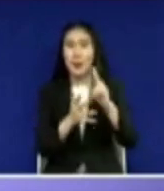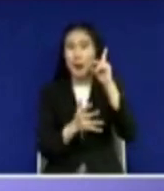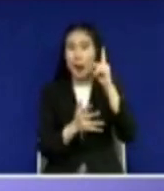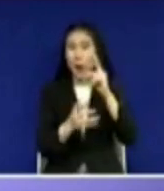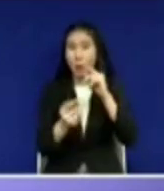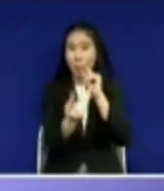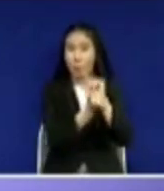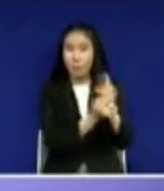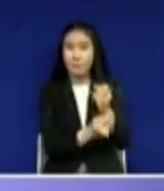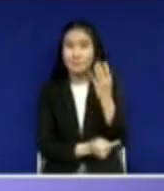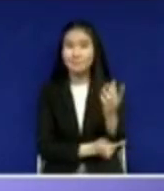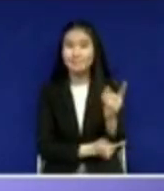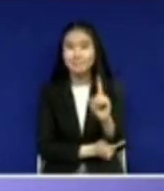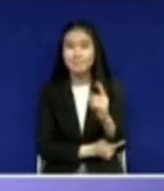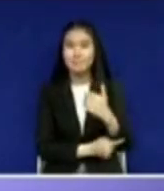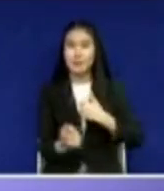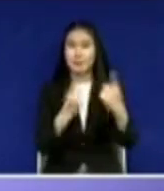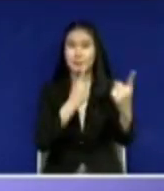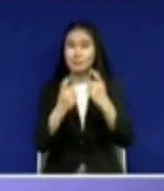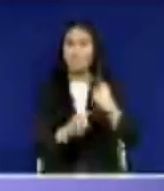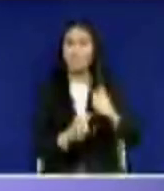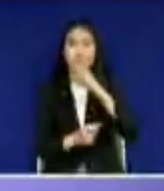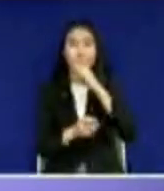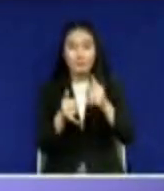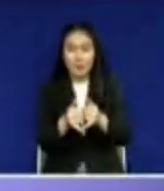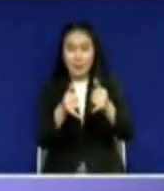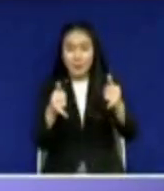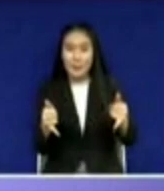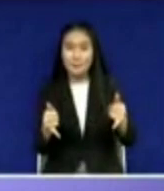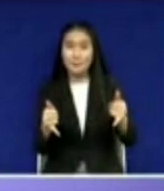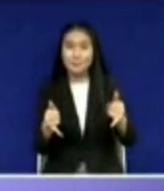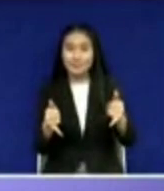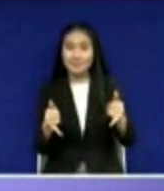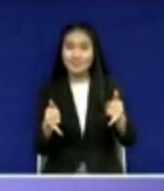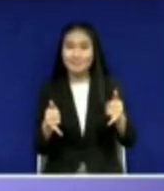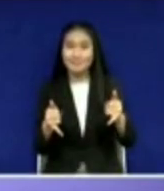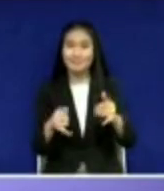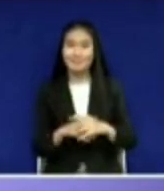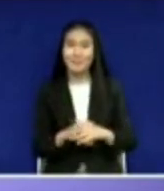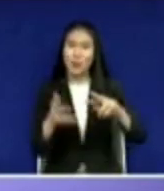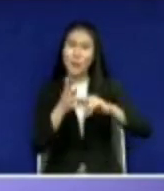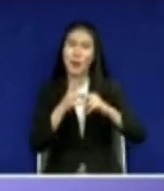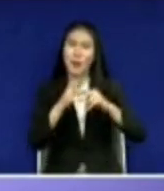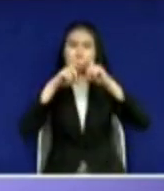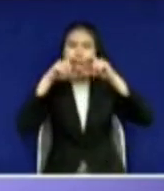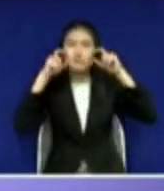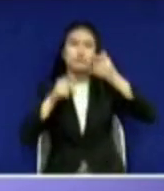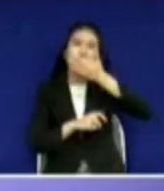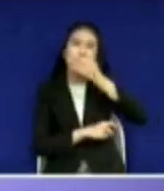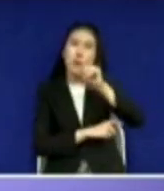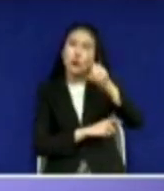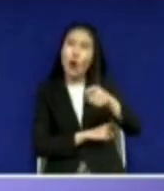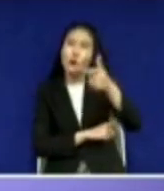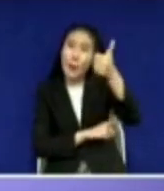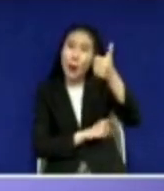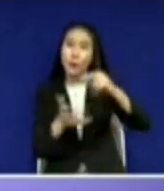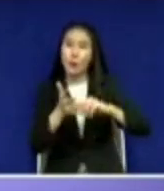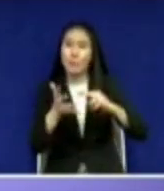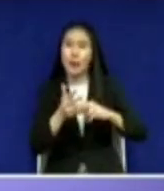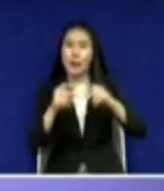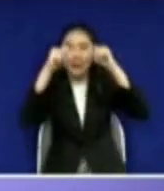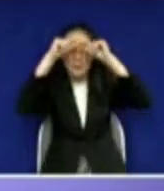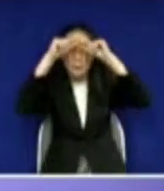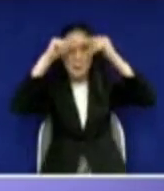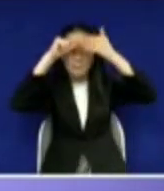ากเลยก็คือถามว่าถ้าเราเว้นระยะห่างระหว่างกันเราไม่ต้องสวมหน้ากากอนามัยได้ไหมสวมแต่เฟซชิล